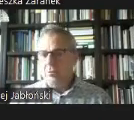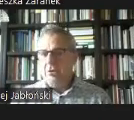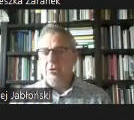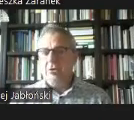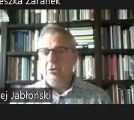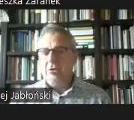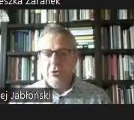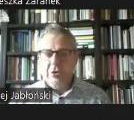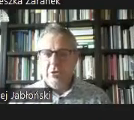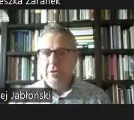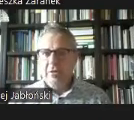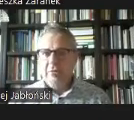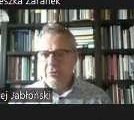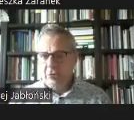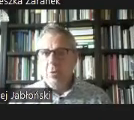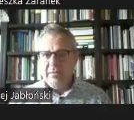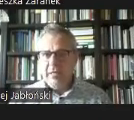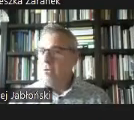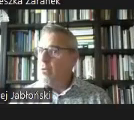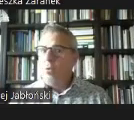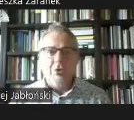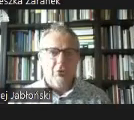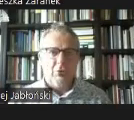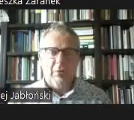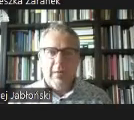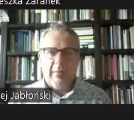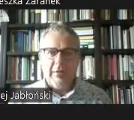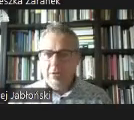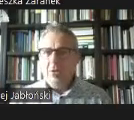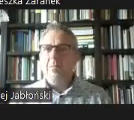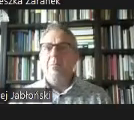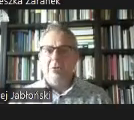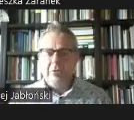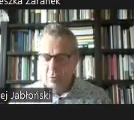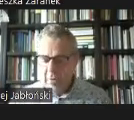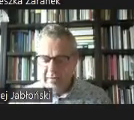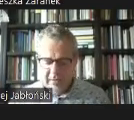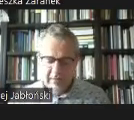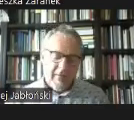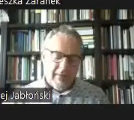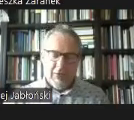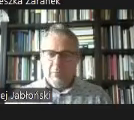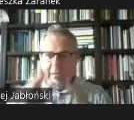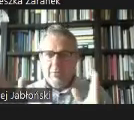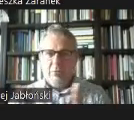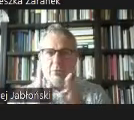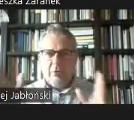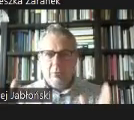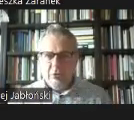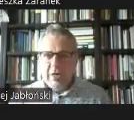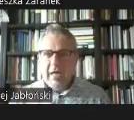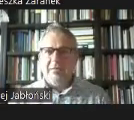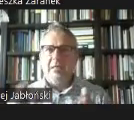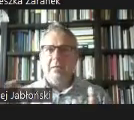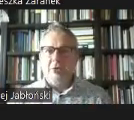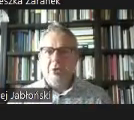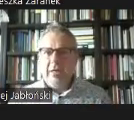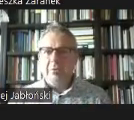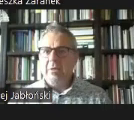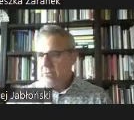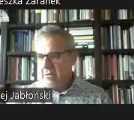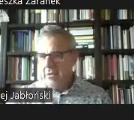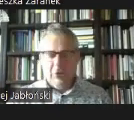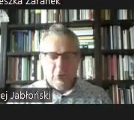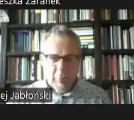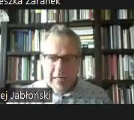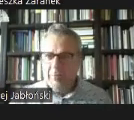swoje zdrowie również i życie w sytuacjach różnych, które mamy. Nie tylko mamy sytuacje gdzieś tam, jakby, które są przyjazne,